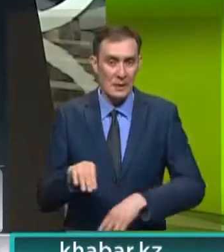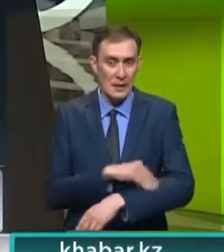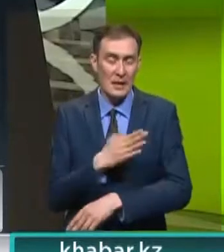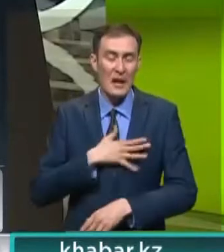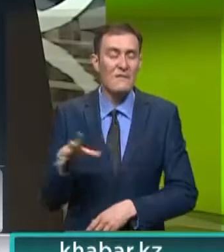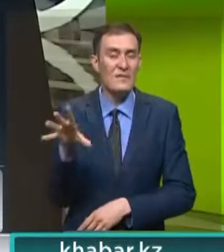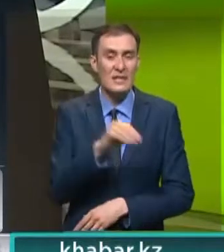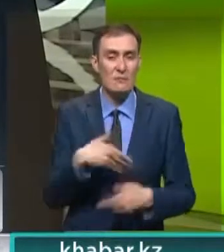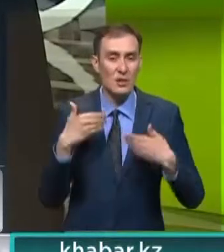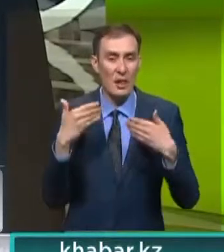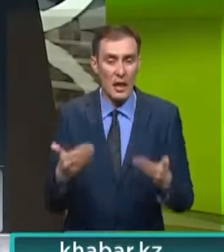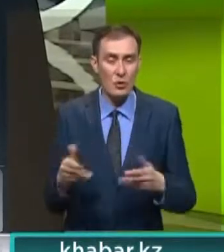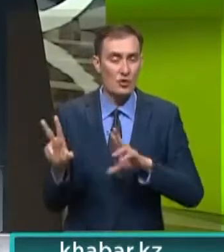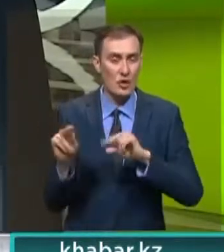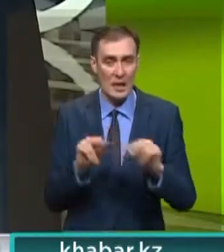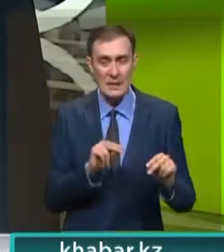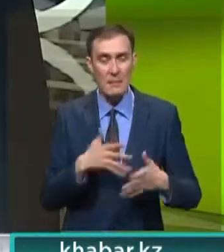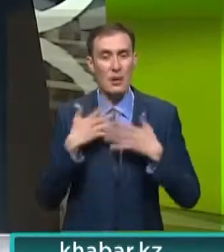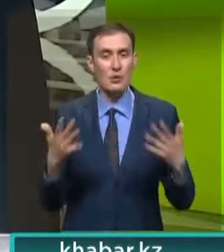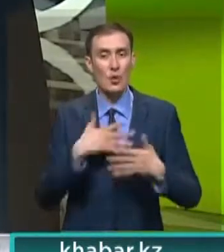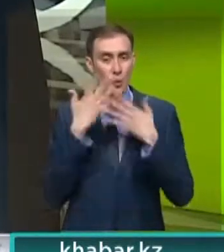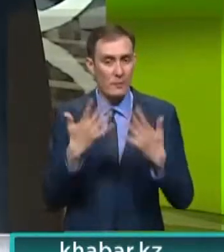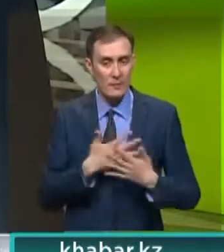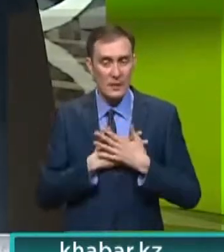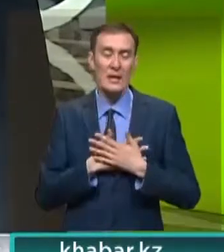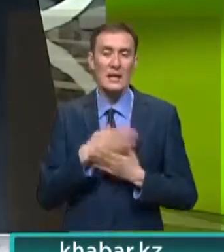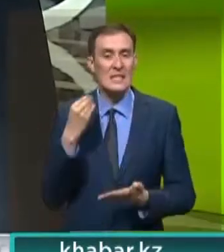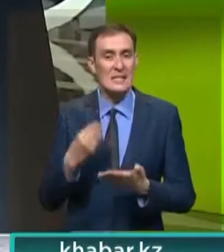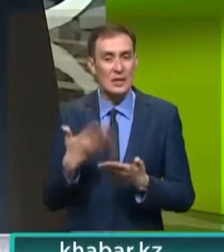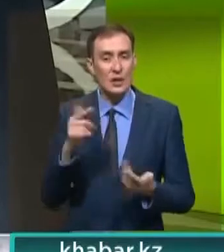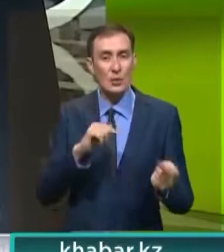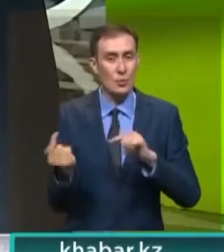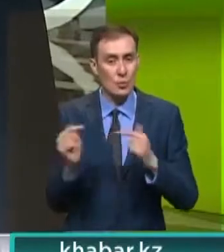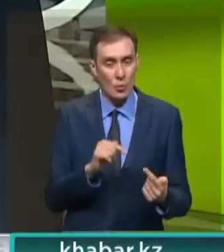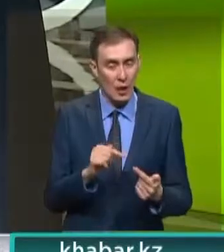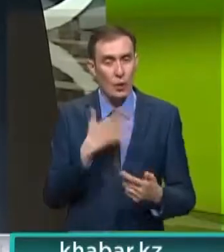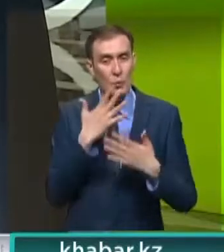Я всем желаю бесконечного счастья, огромной любви. Цените друг друга, любите.